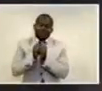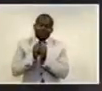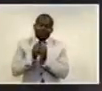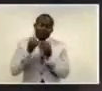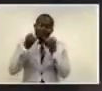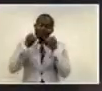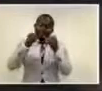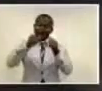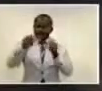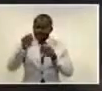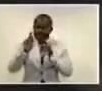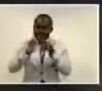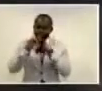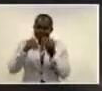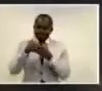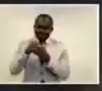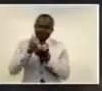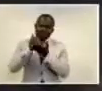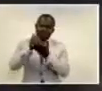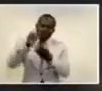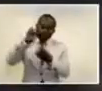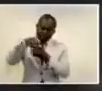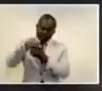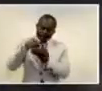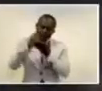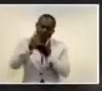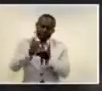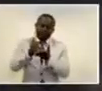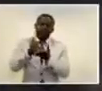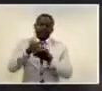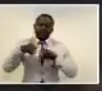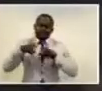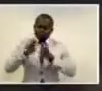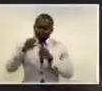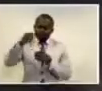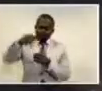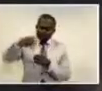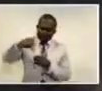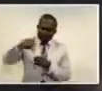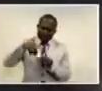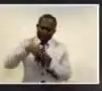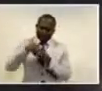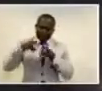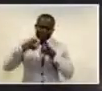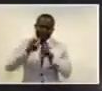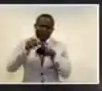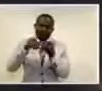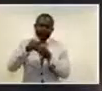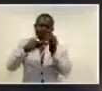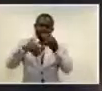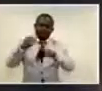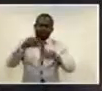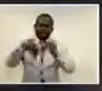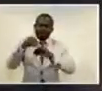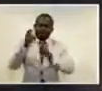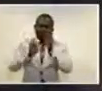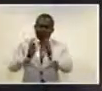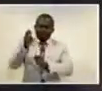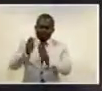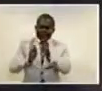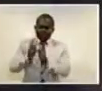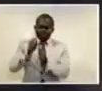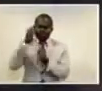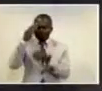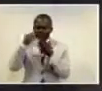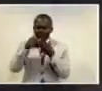ubwire n'abagenzi bawe turabibafashamo uburyo bwo buziranenge uburyo bwo gucuruza amata